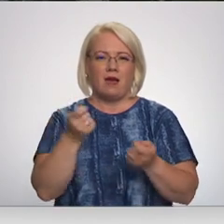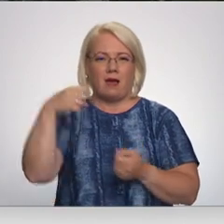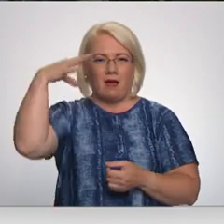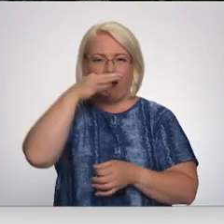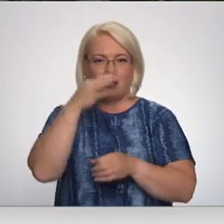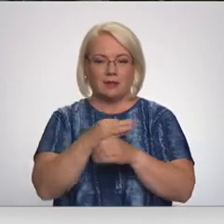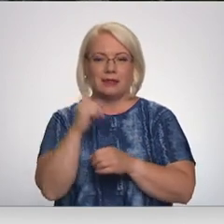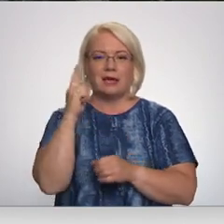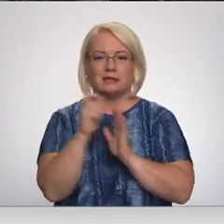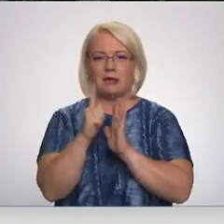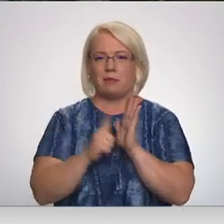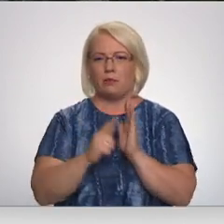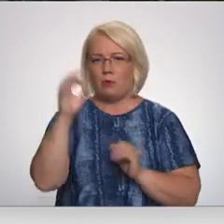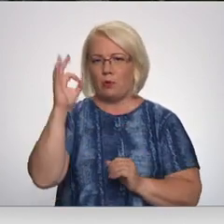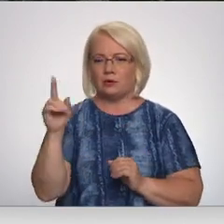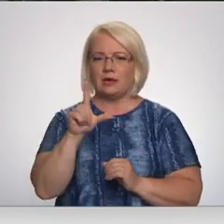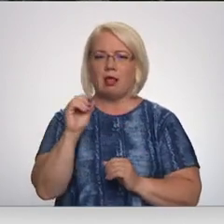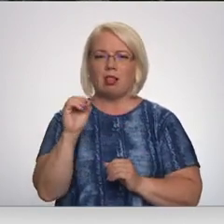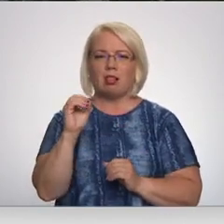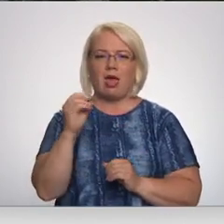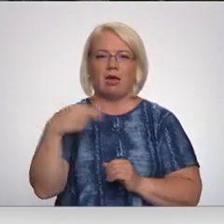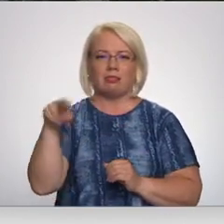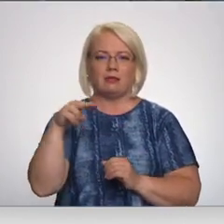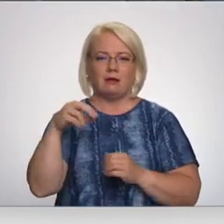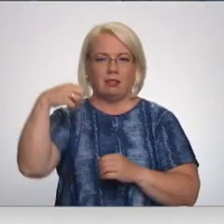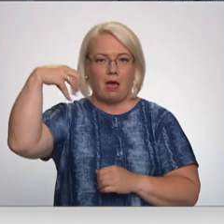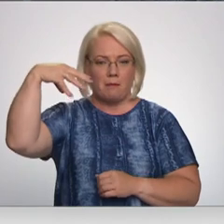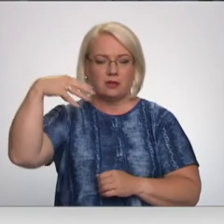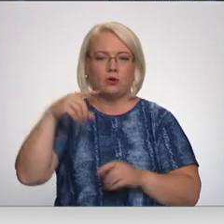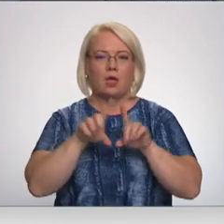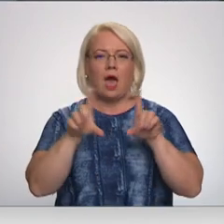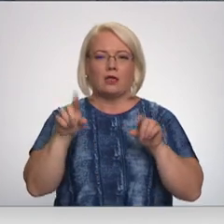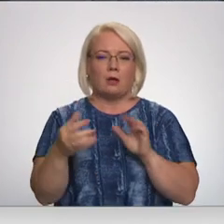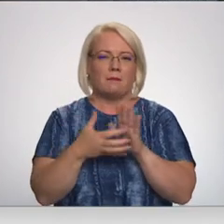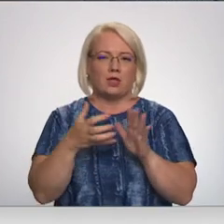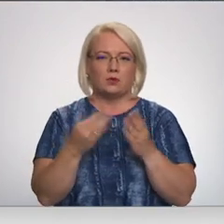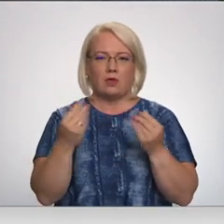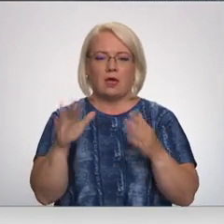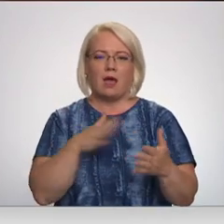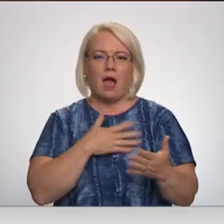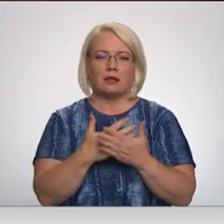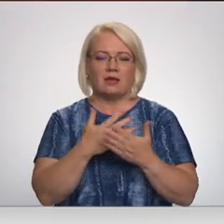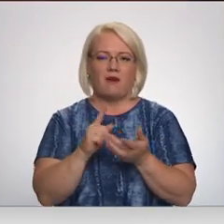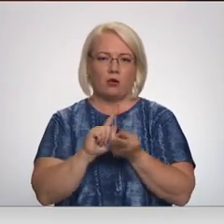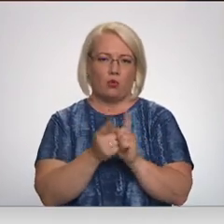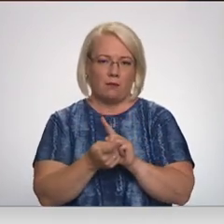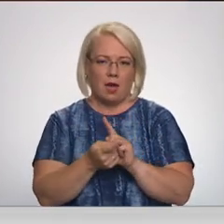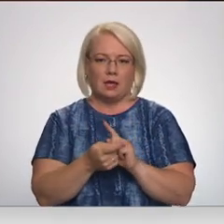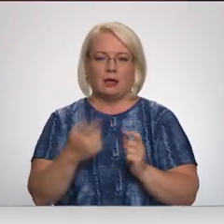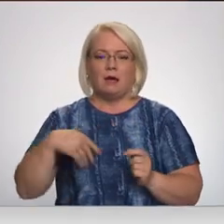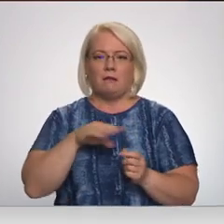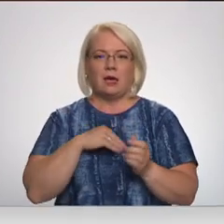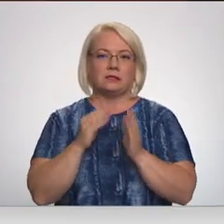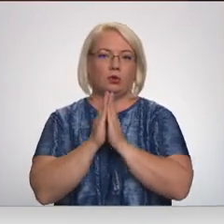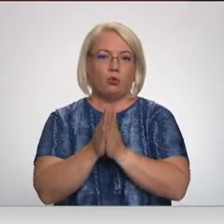aptuveni 17% ir LED spuldzes, un aģentūrai trūkst līdzekļu, lai aktīvāk veiktu šo nomaiņu. Mēs lūksim